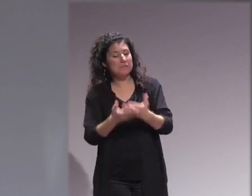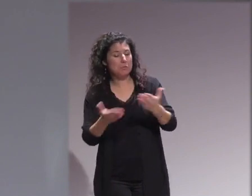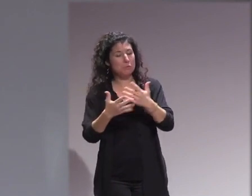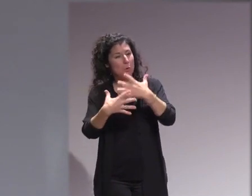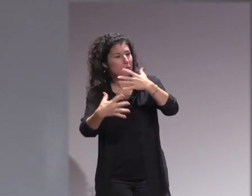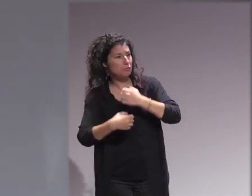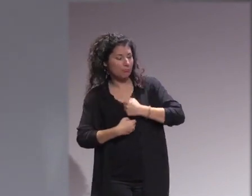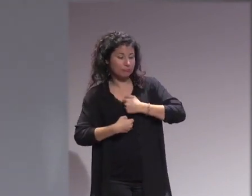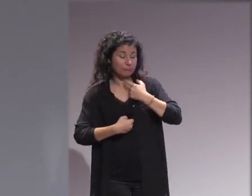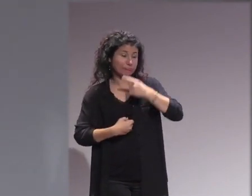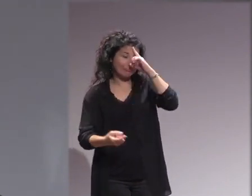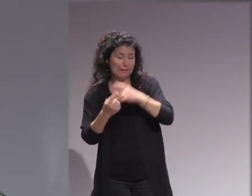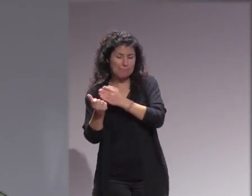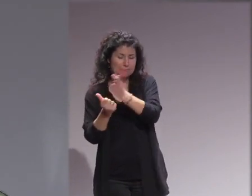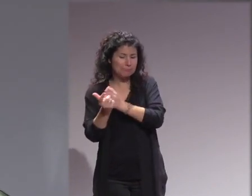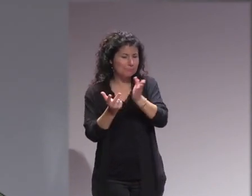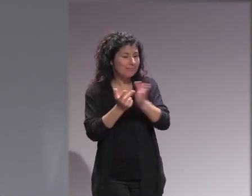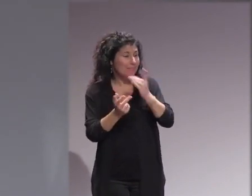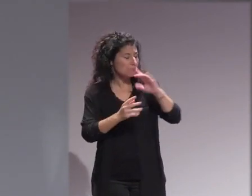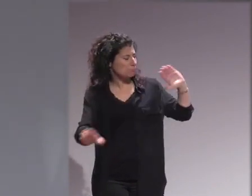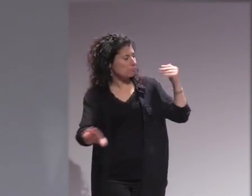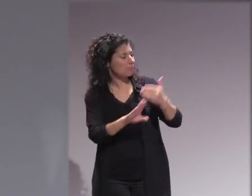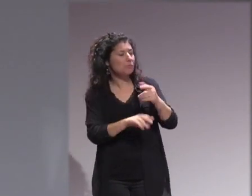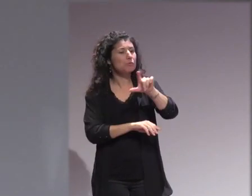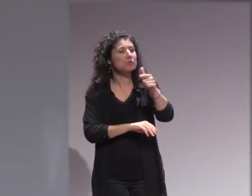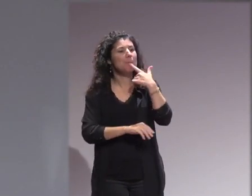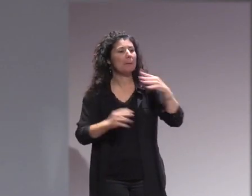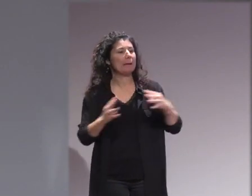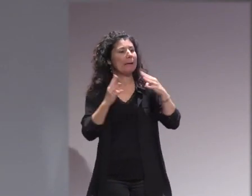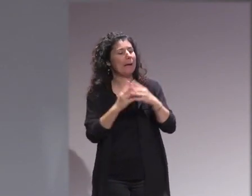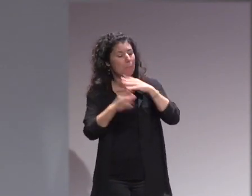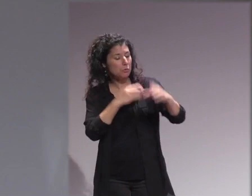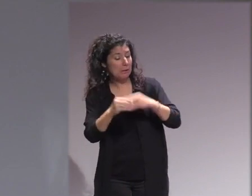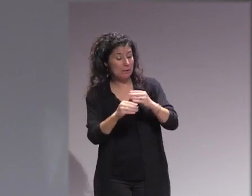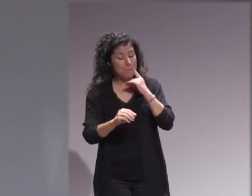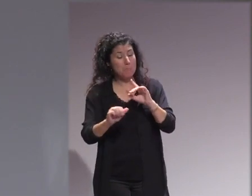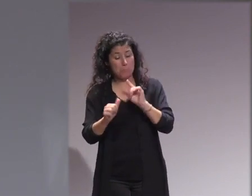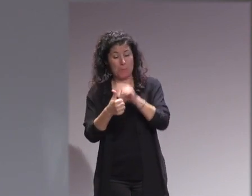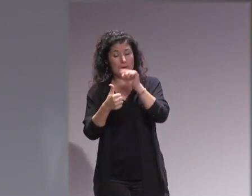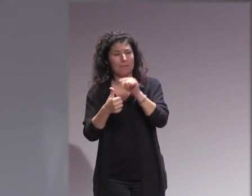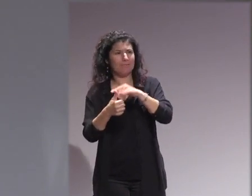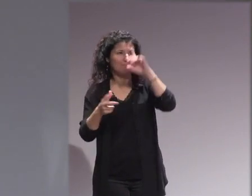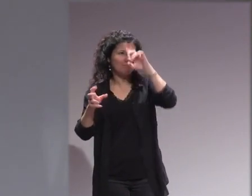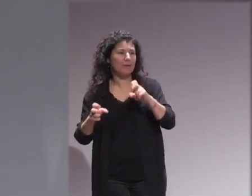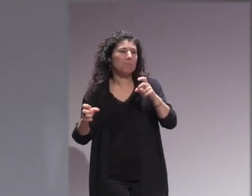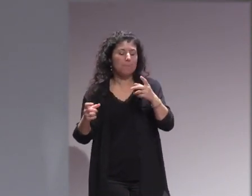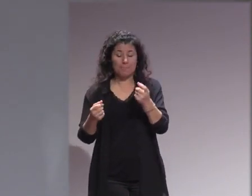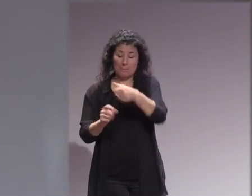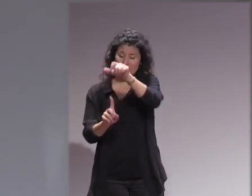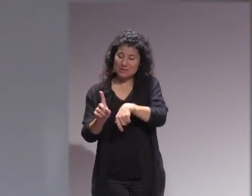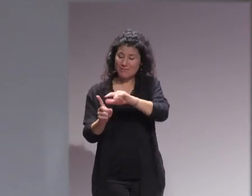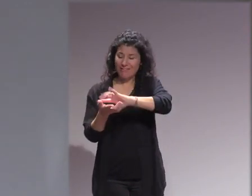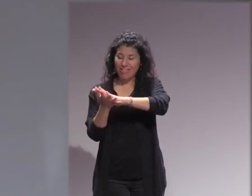été représentées à partir de la Deuxième Guerre mondiale. La première, c'est ce que moi j'appelle la réification, c'est-à-dire la transformation des personnes en choses. Hein,